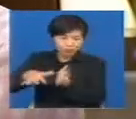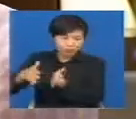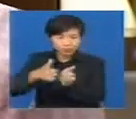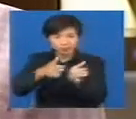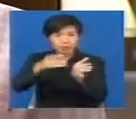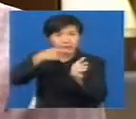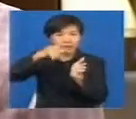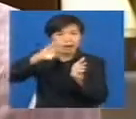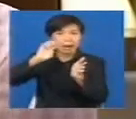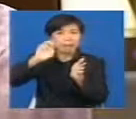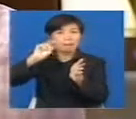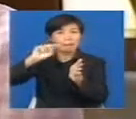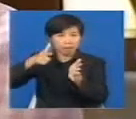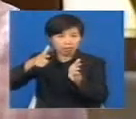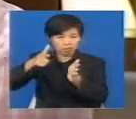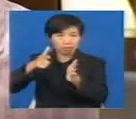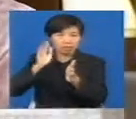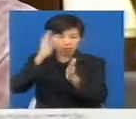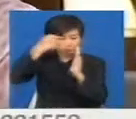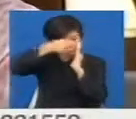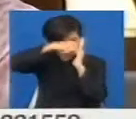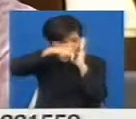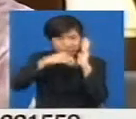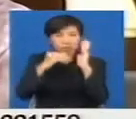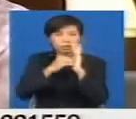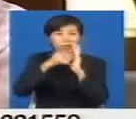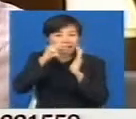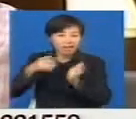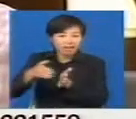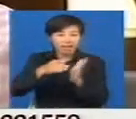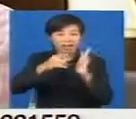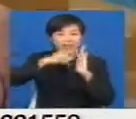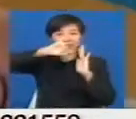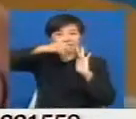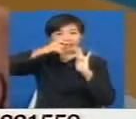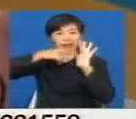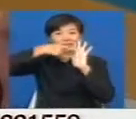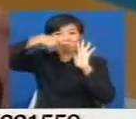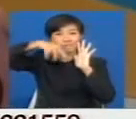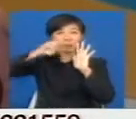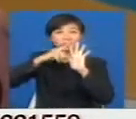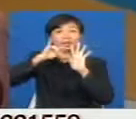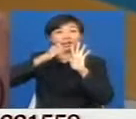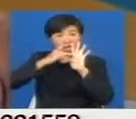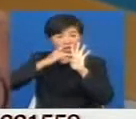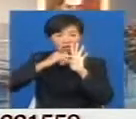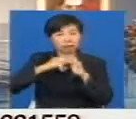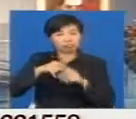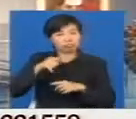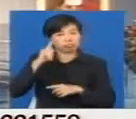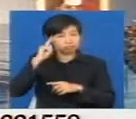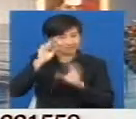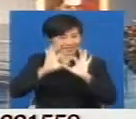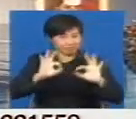ของลุ่มน้ำเจ้าพระยา ครับ นะครับอันที่สองก็เป็นเมืองเก่าแก่ที่สุดของประเทศเมืองหนึ่งเต็มไปด้วยวัฒนธ